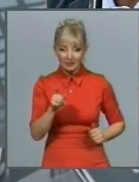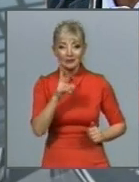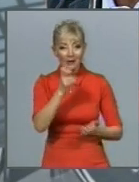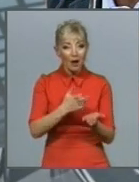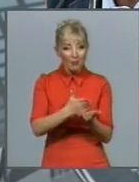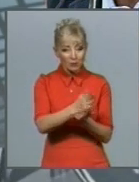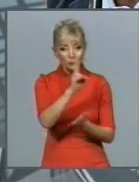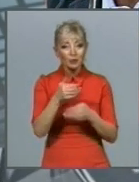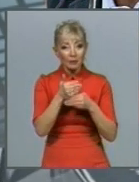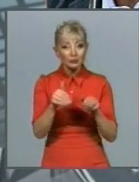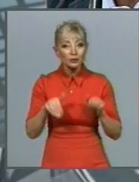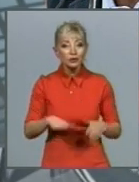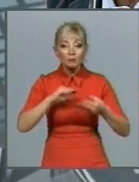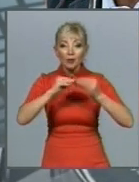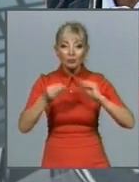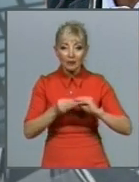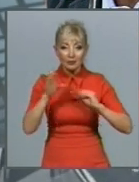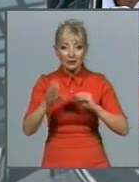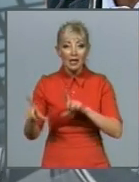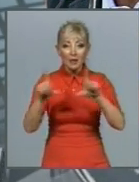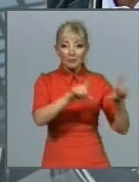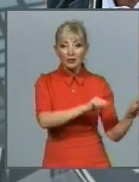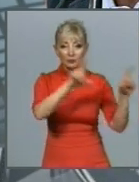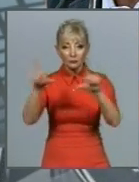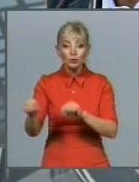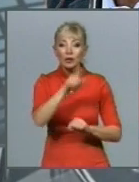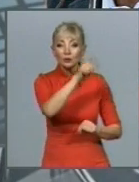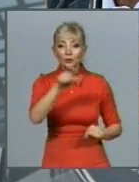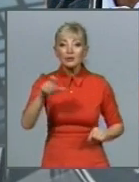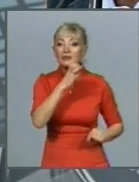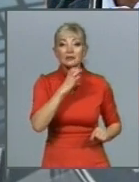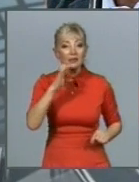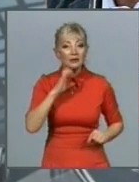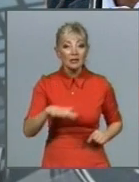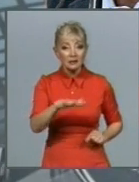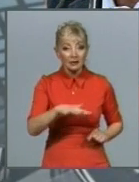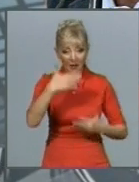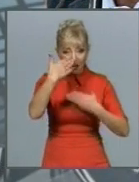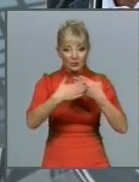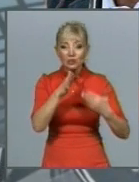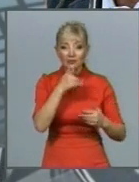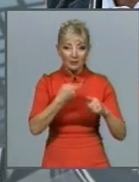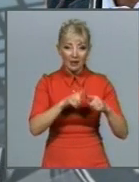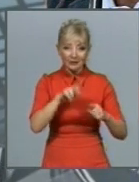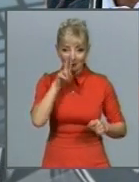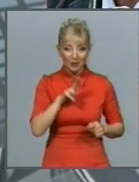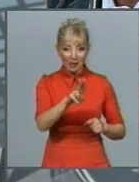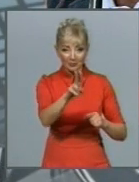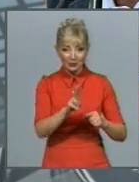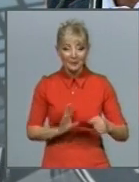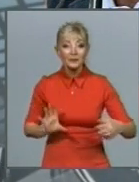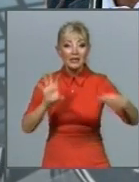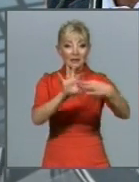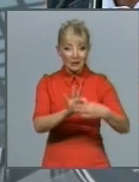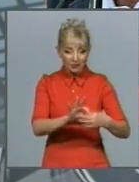что помогло нам решить проблему с перевозкой жителей Северной Салтовки. А в ближайшее время эти троллейбусы свяжут отдаленный